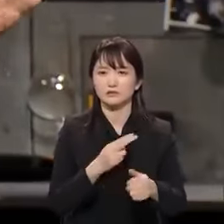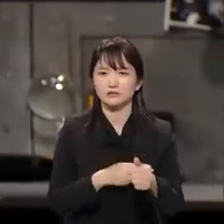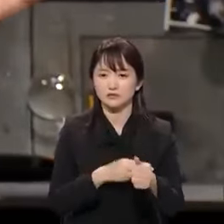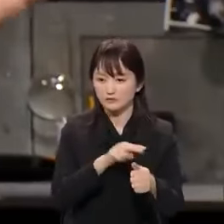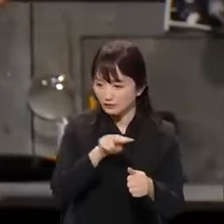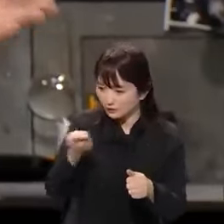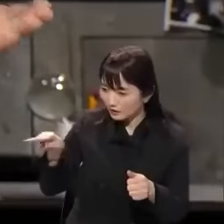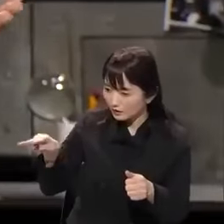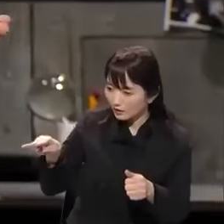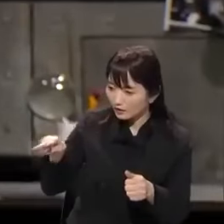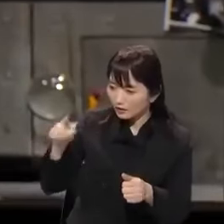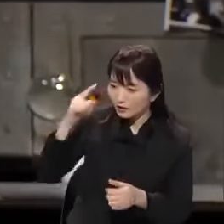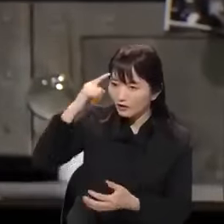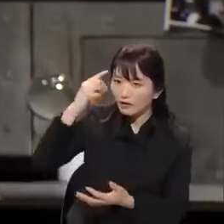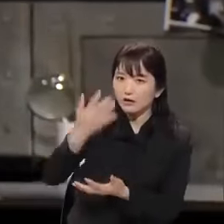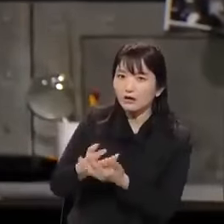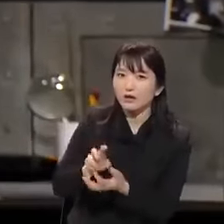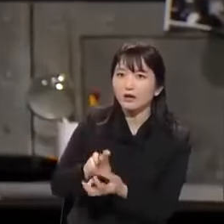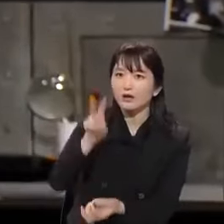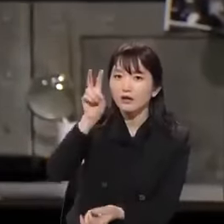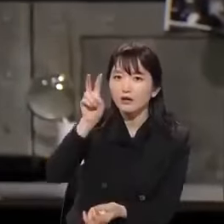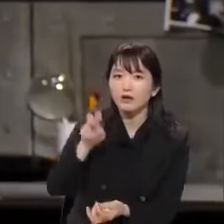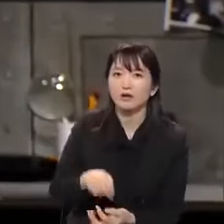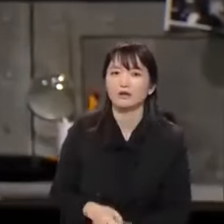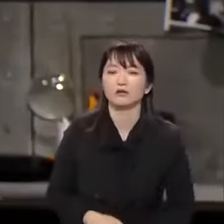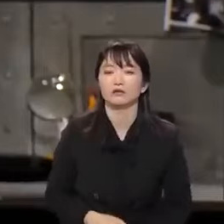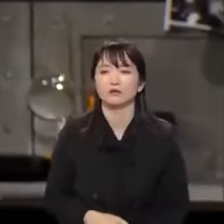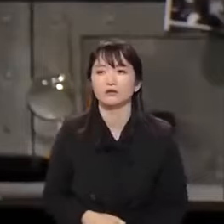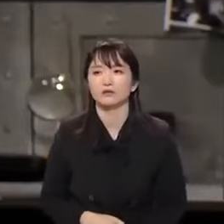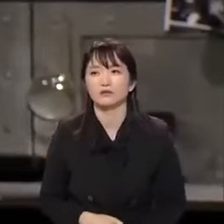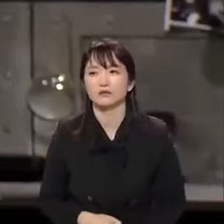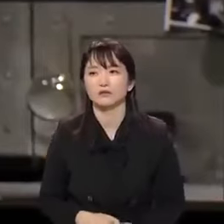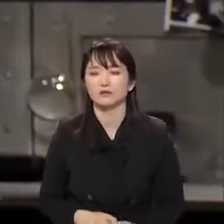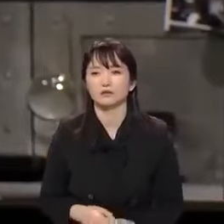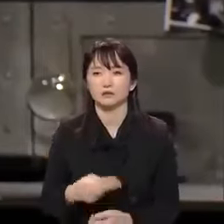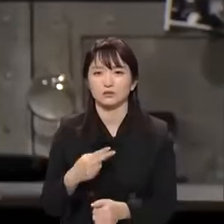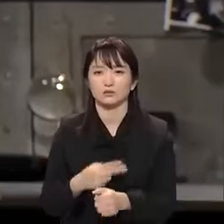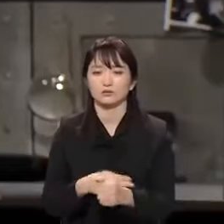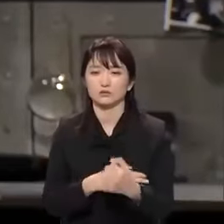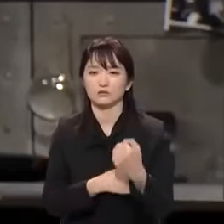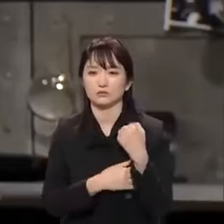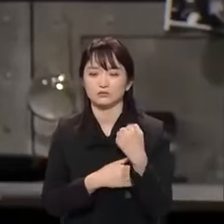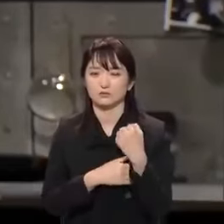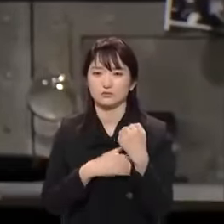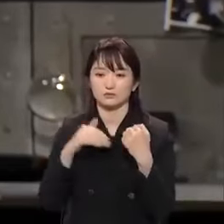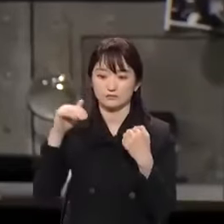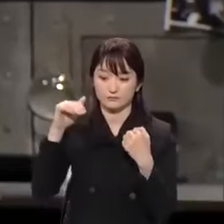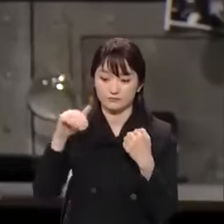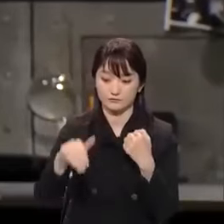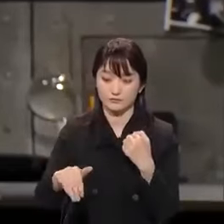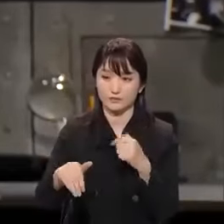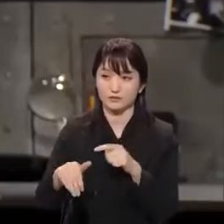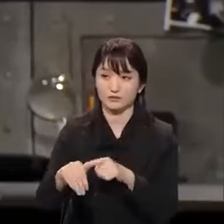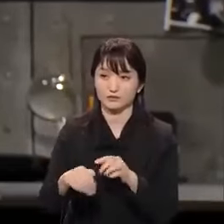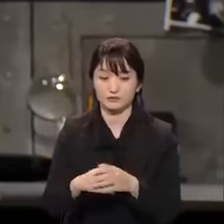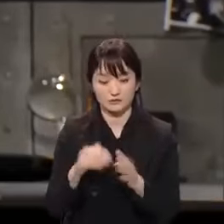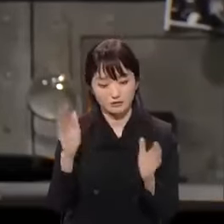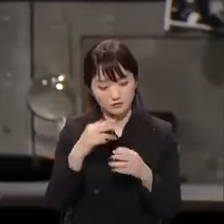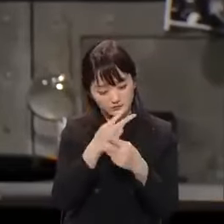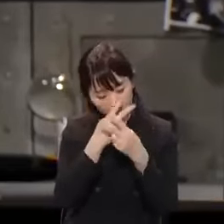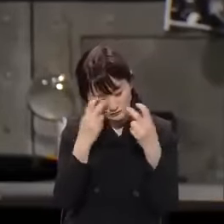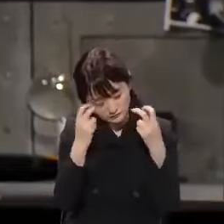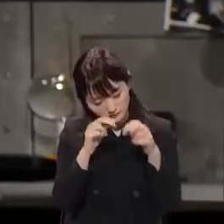충격받을 것 같아요. 설령하시 다른 선생님들. 막상 교권 문제 됐을 때 애들 잠도 못 깨운다고 힘들어하시는 선생님들이